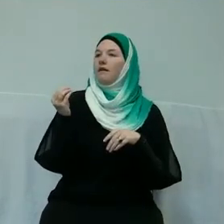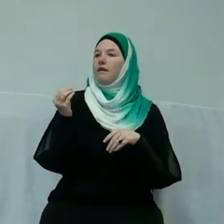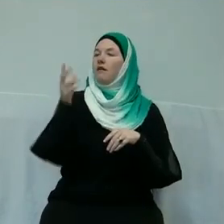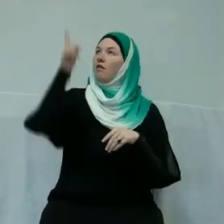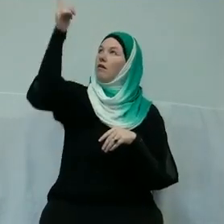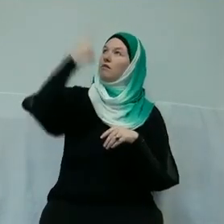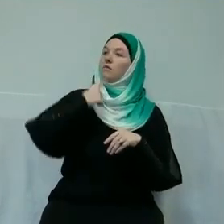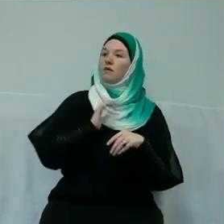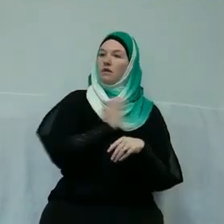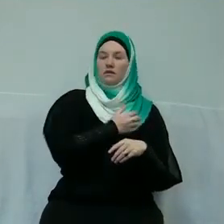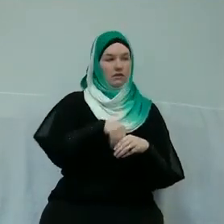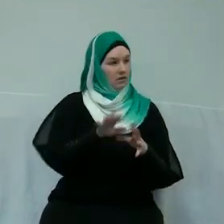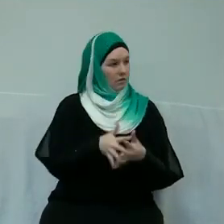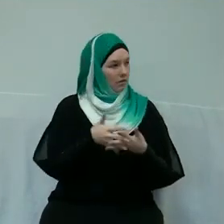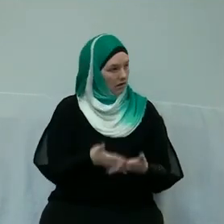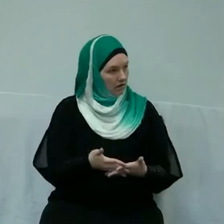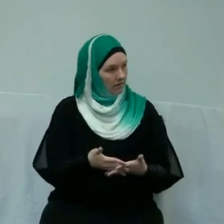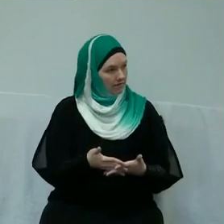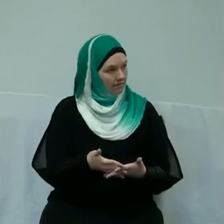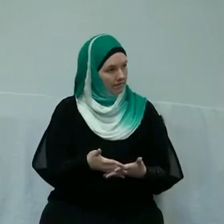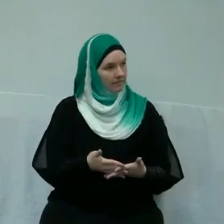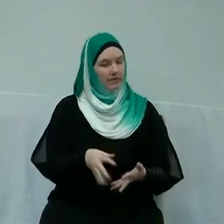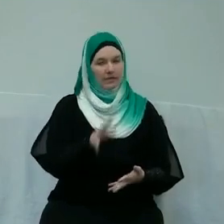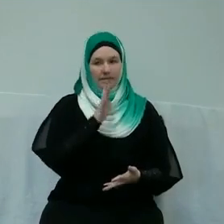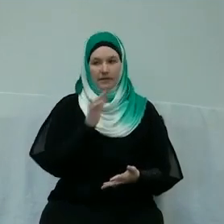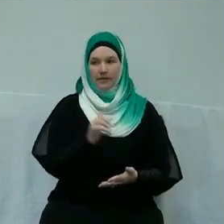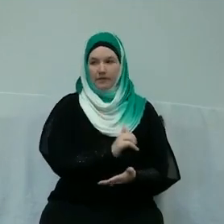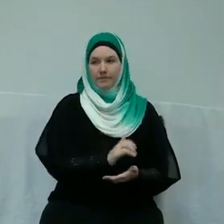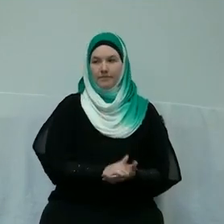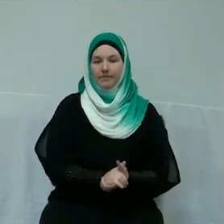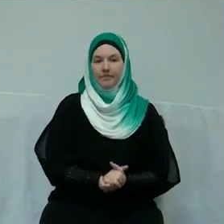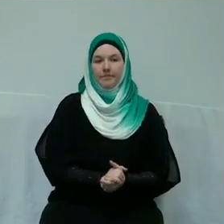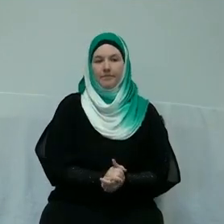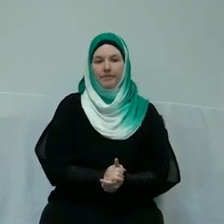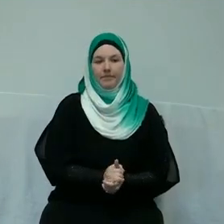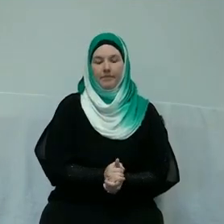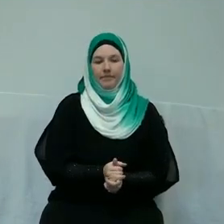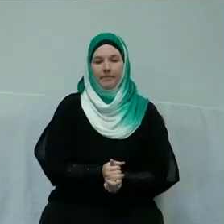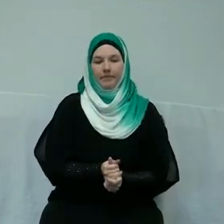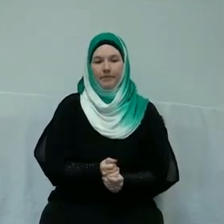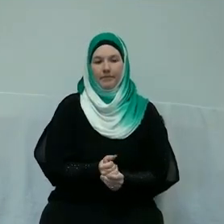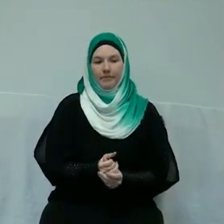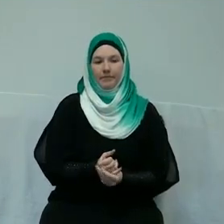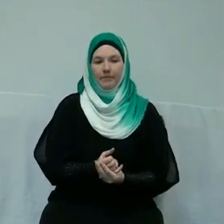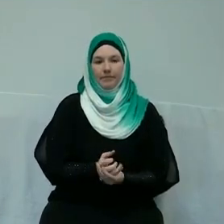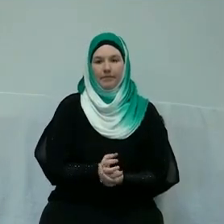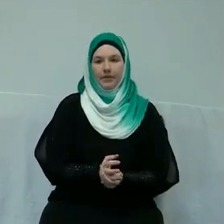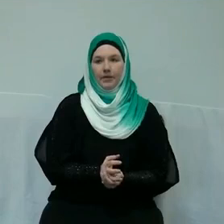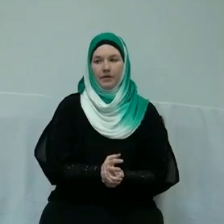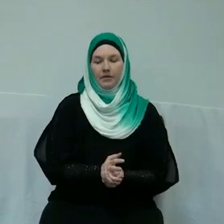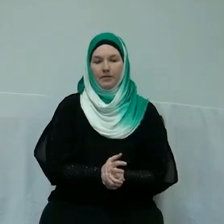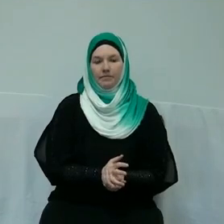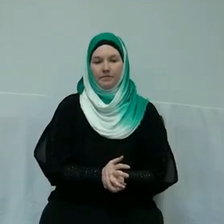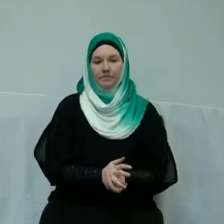told us in the Quran, كُنُوا قَوَّامِينَ بِالْقِسْطِ. Be you